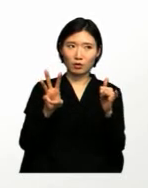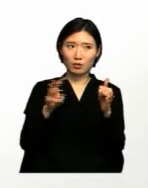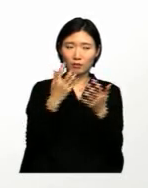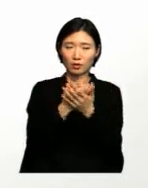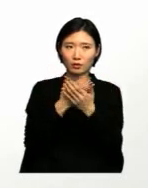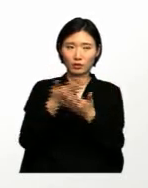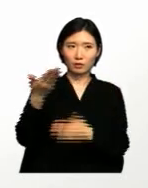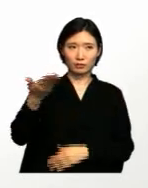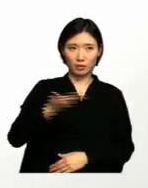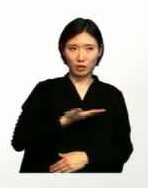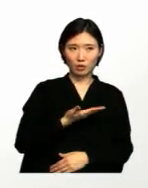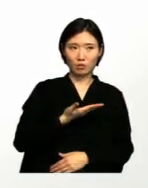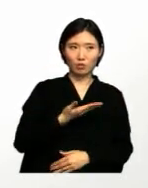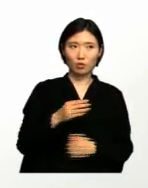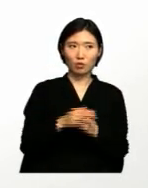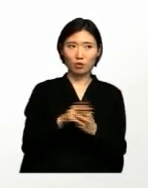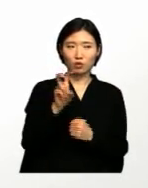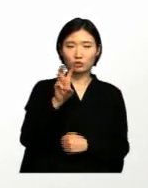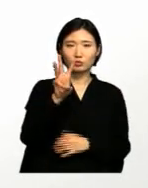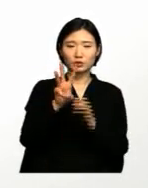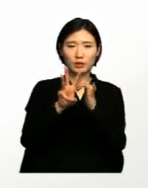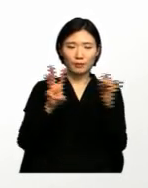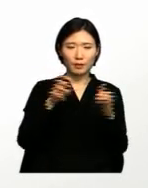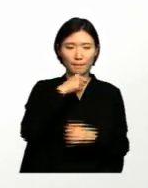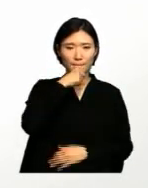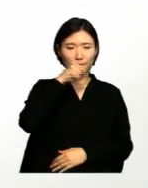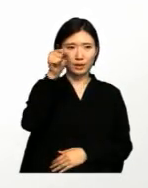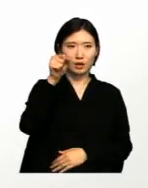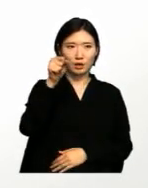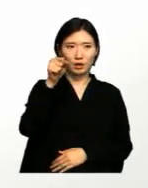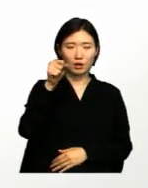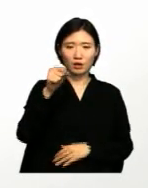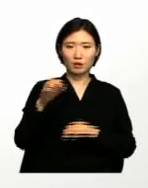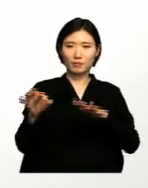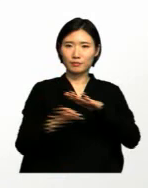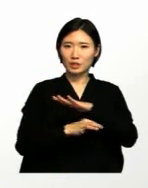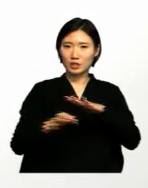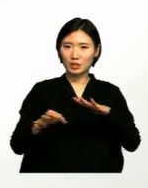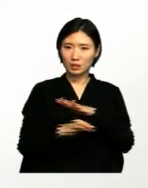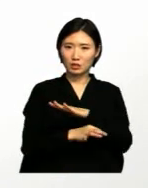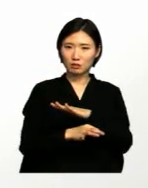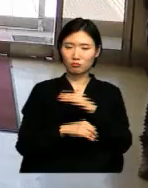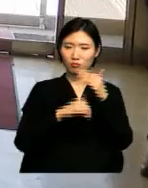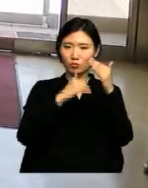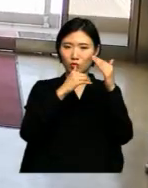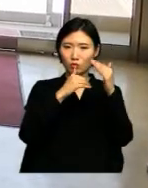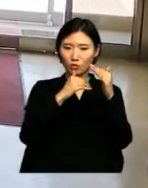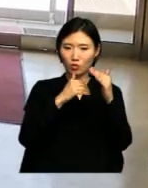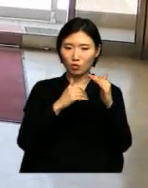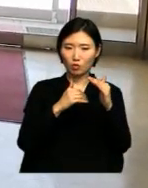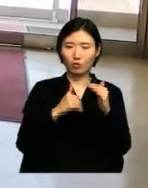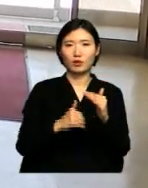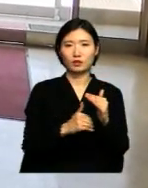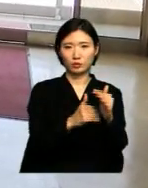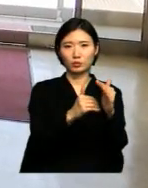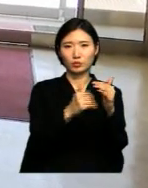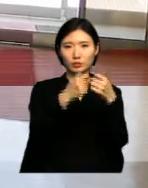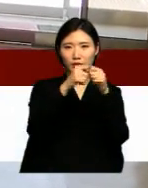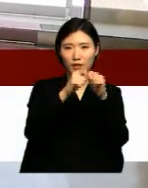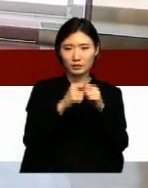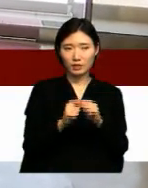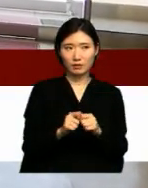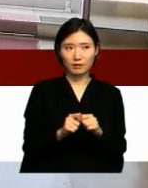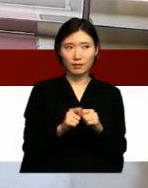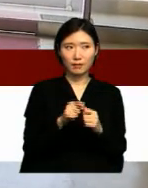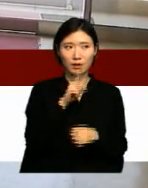채용인원 30명 중 23명을 합격시켰다며 채용 비리의 과정도 비교적 상세하게 밝혔습니다. 하남시에서 내부